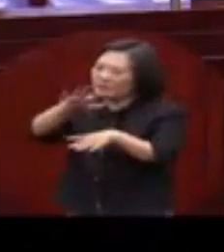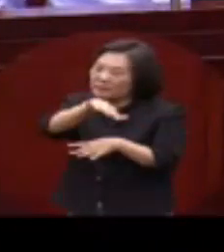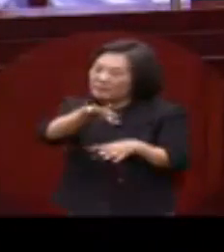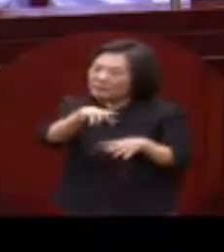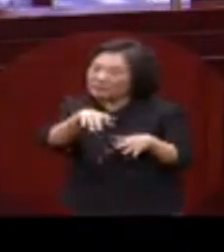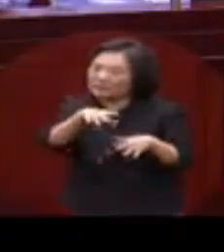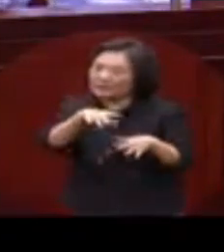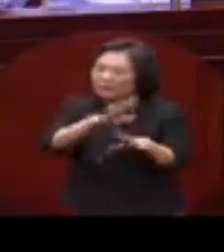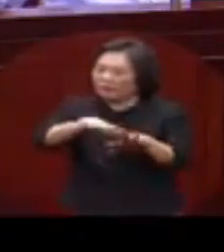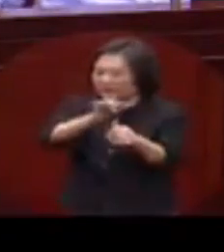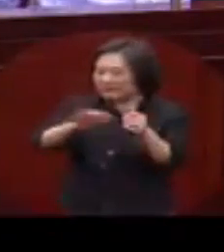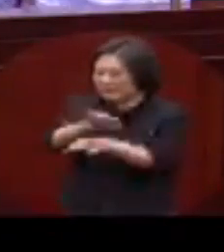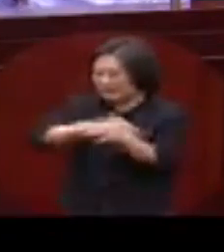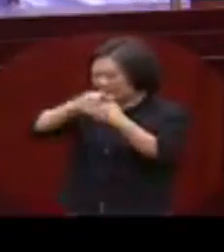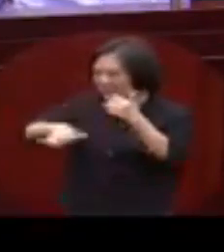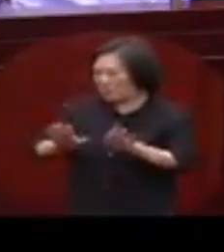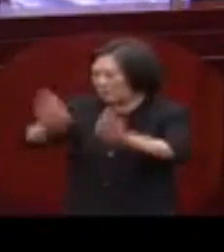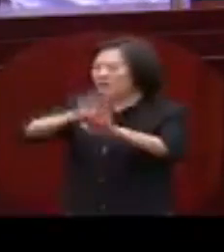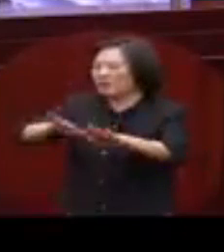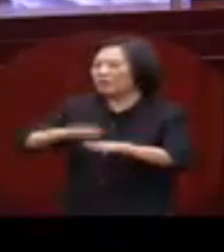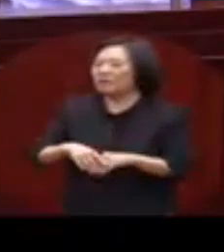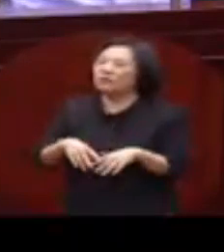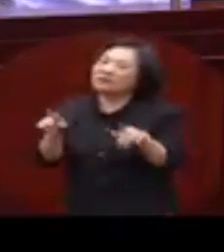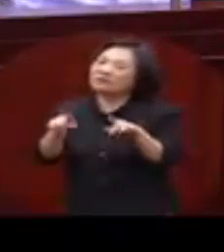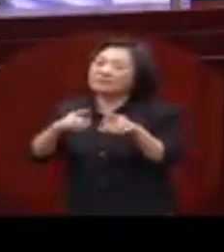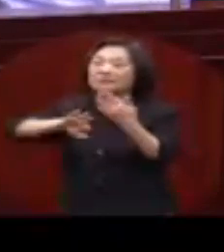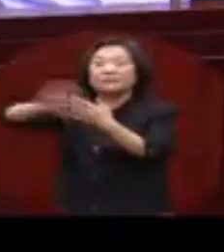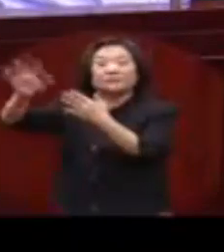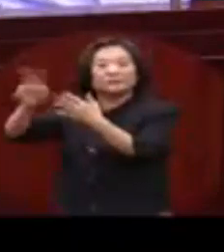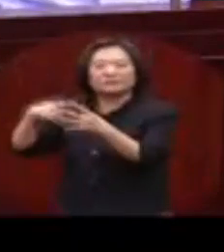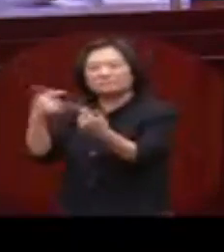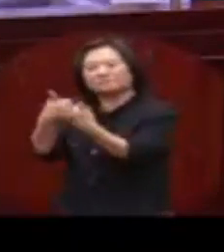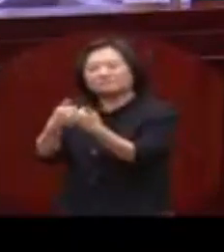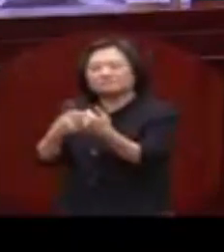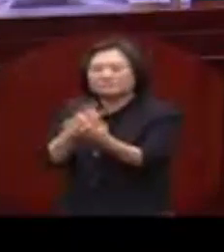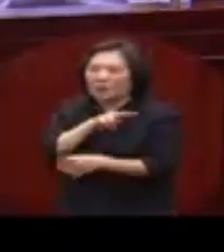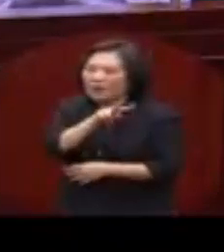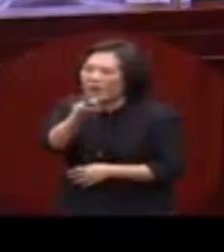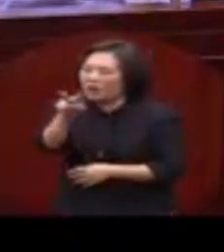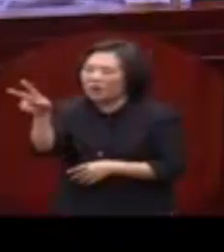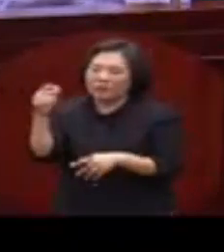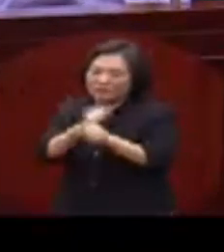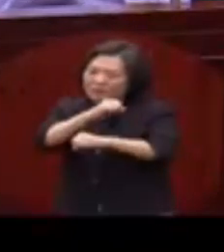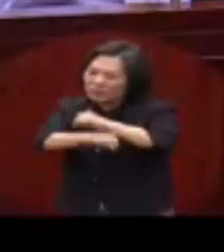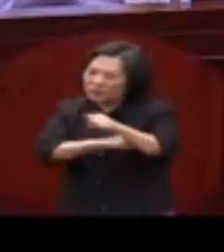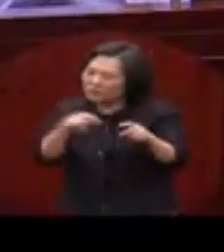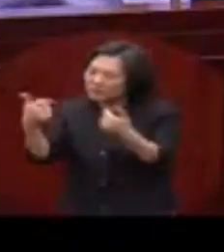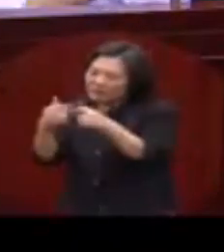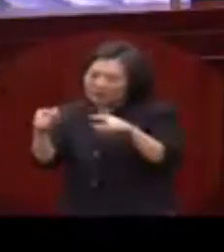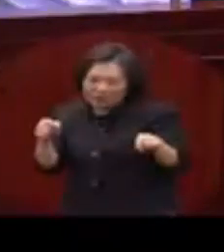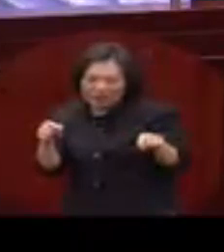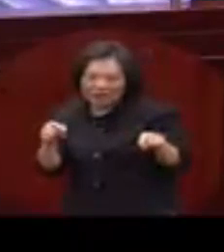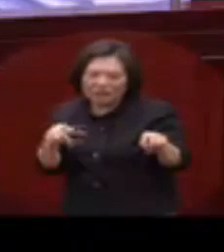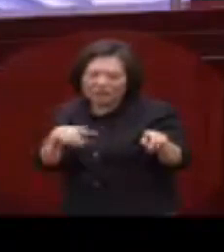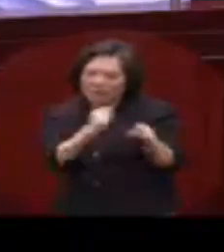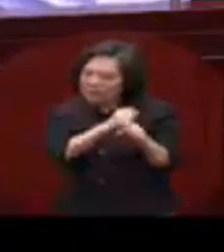会展产业的发展，为什么你知道？一般我们去国外开会，知道如果他顺便有一个什么活动会比较吸引，比较会